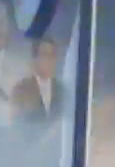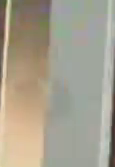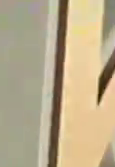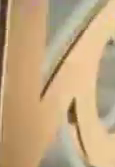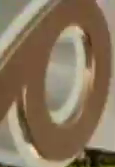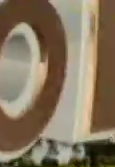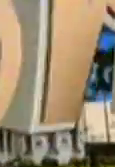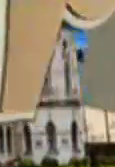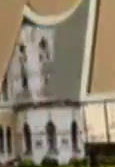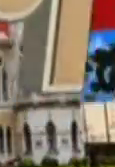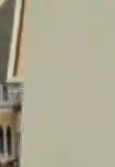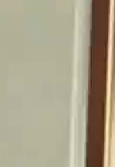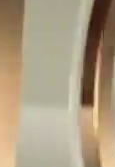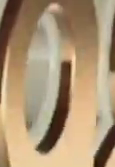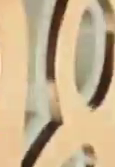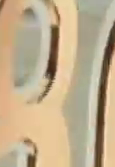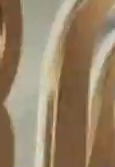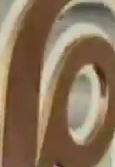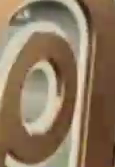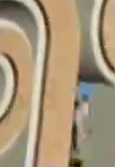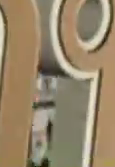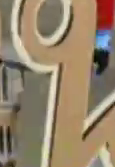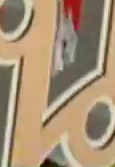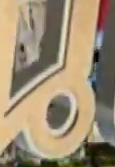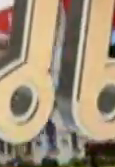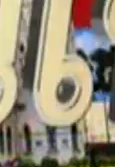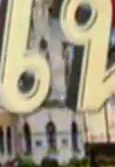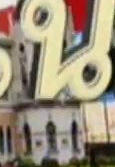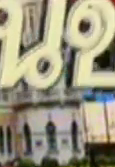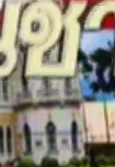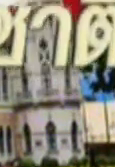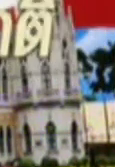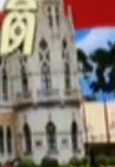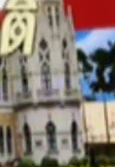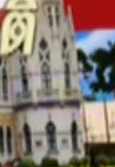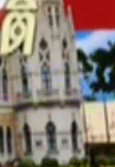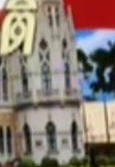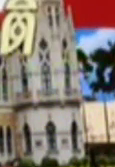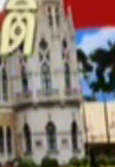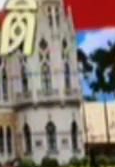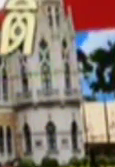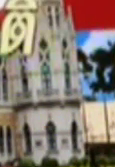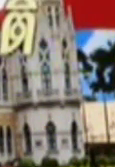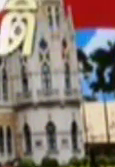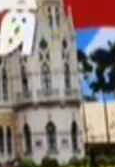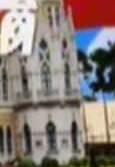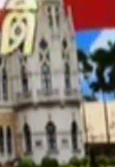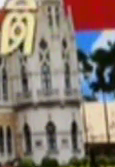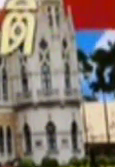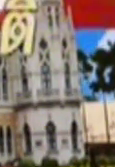จะดีในไม่ช้าขอคืนความสุขให้เธอประชาชน